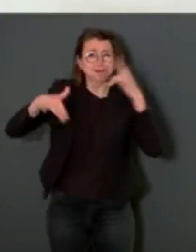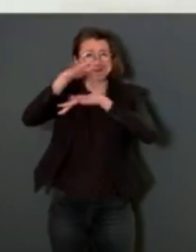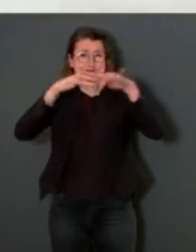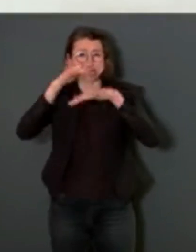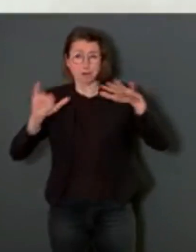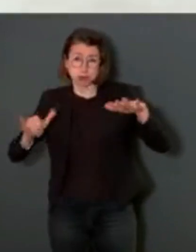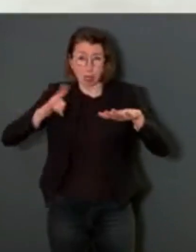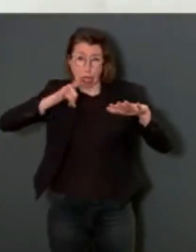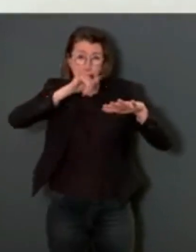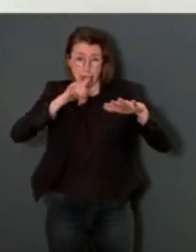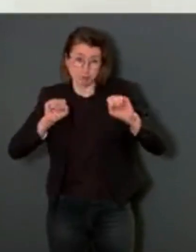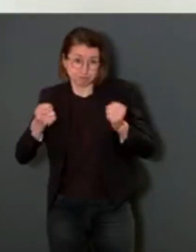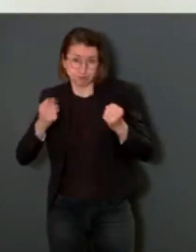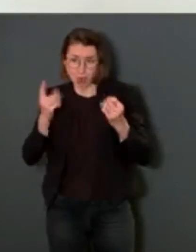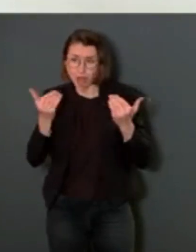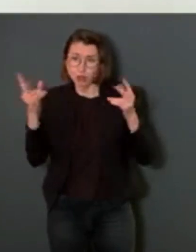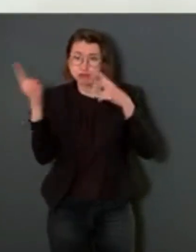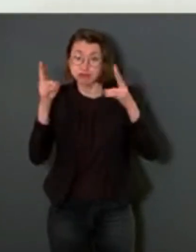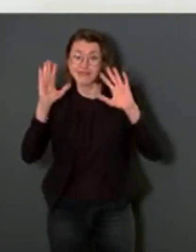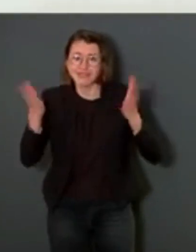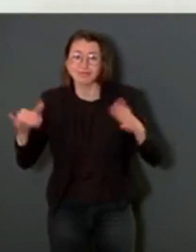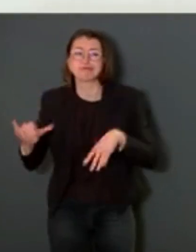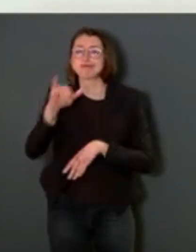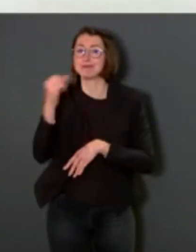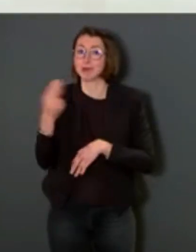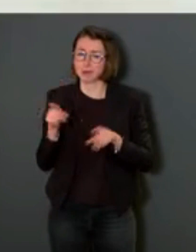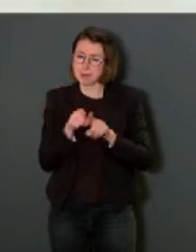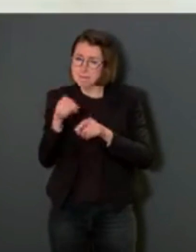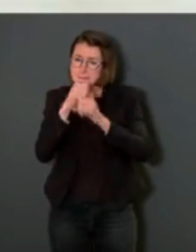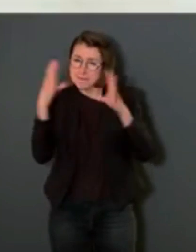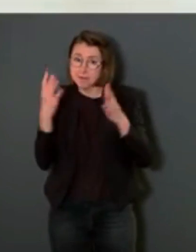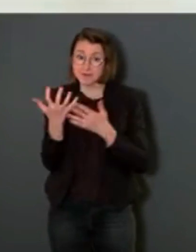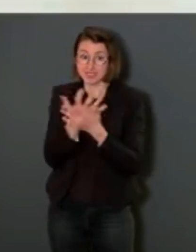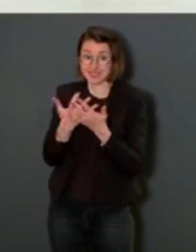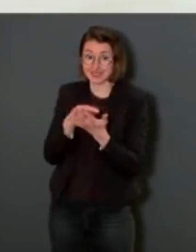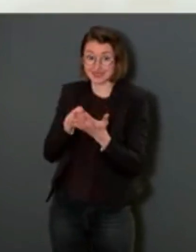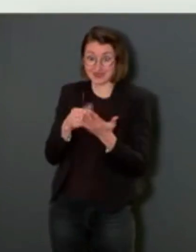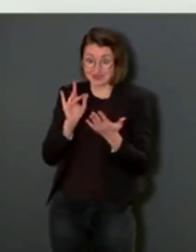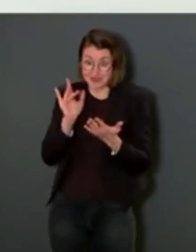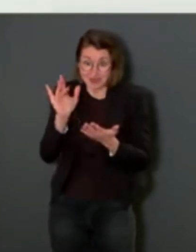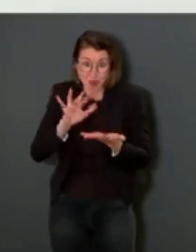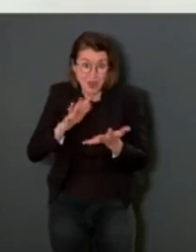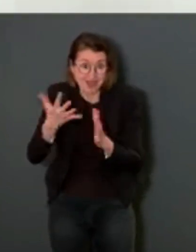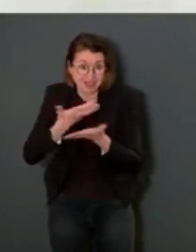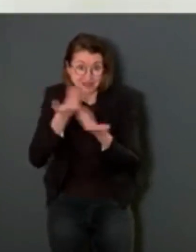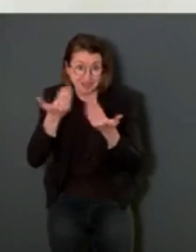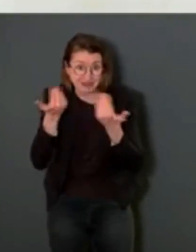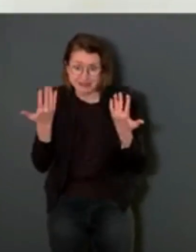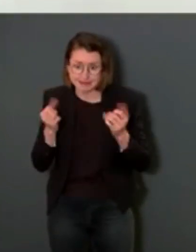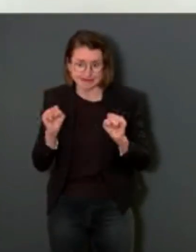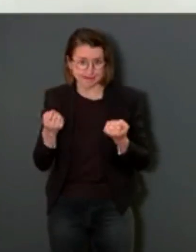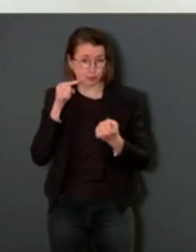aujourd'hui ne nous permettent pas d'assouplir les mesures qui sont aujourd'hui en vigueur. Ce serait